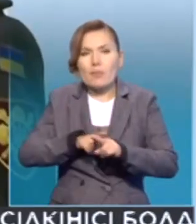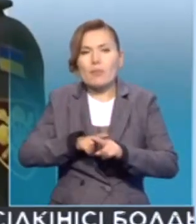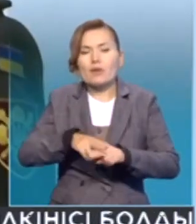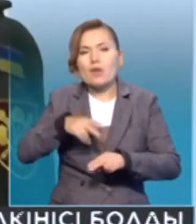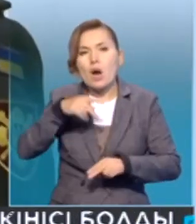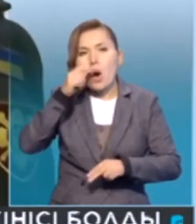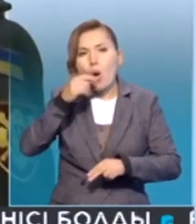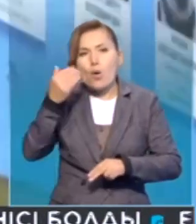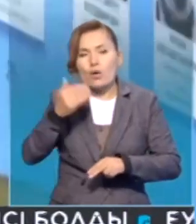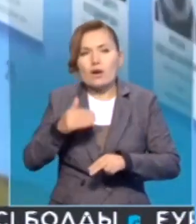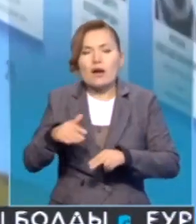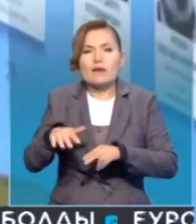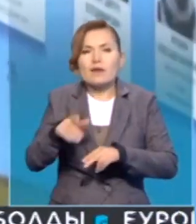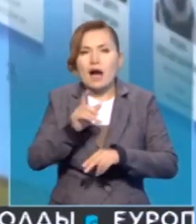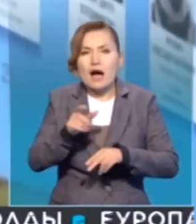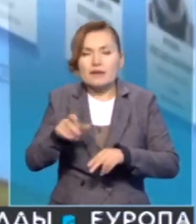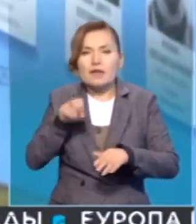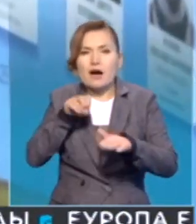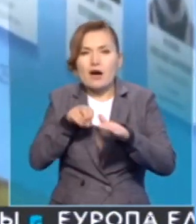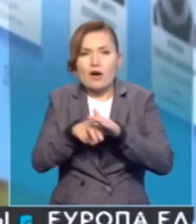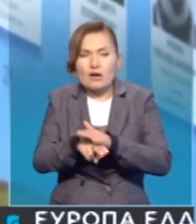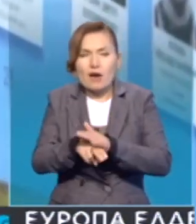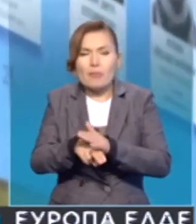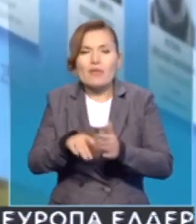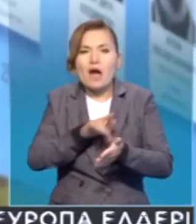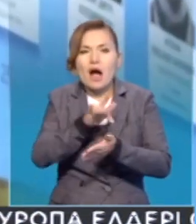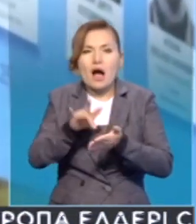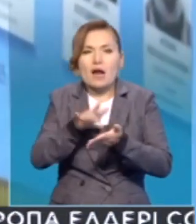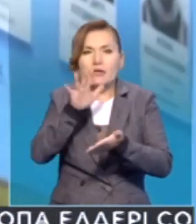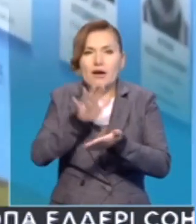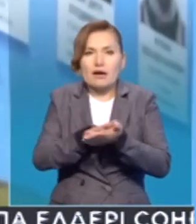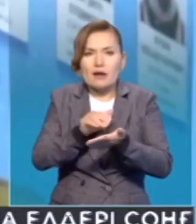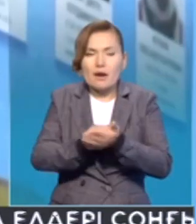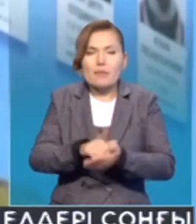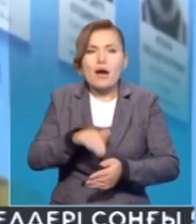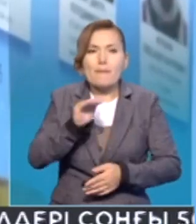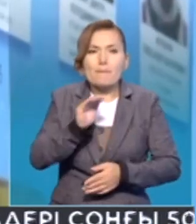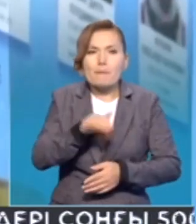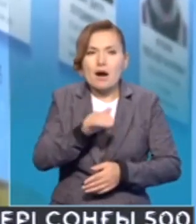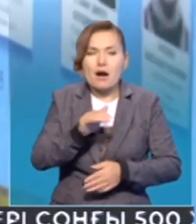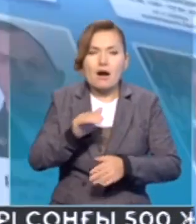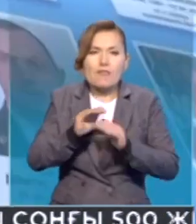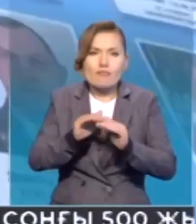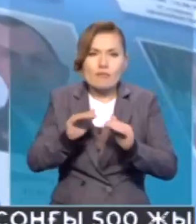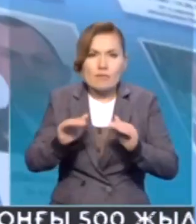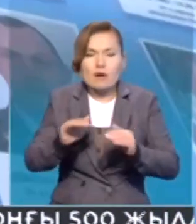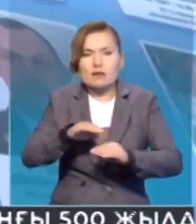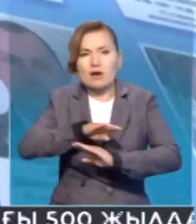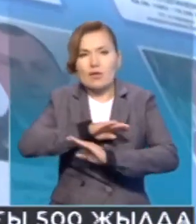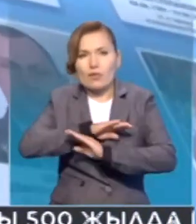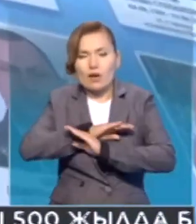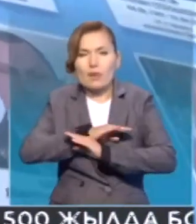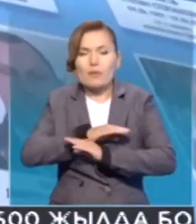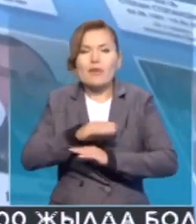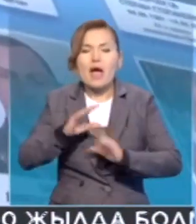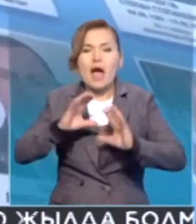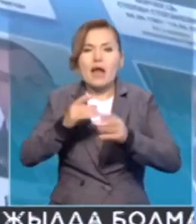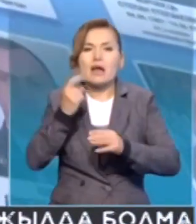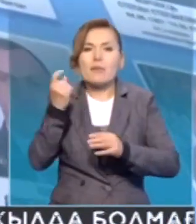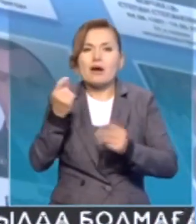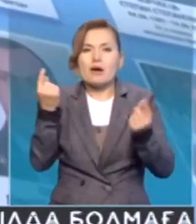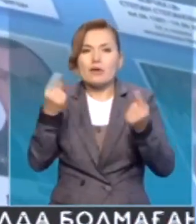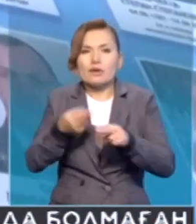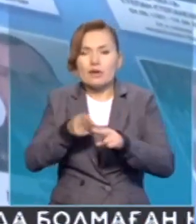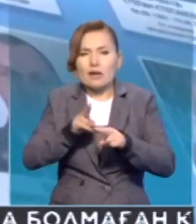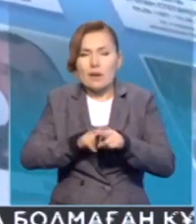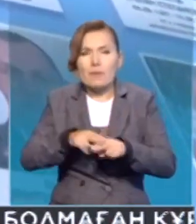үштен бірі босқындық кебін кейіп, қалалар жермен жексен болып, мыңдаған бейбіт тұрғын қаза тауып, әлем экономикасы теңселді. Бүгінгі